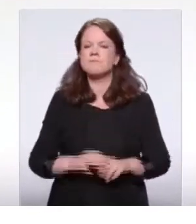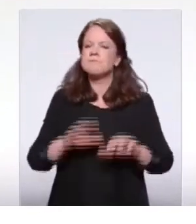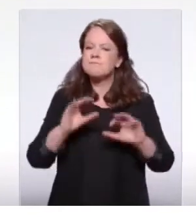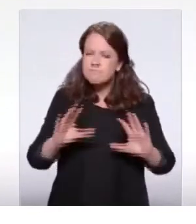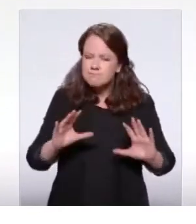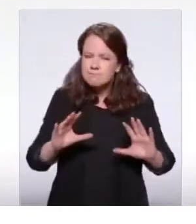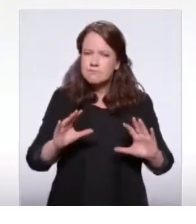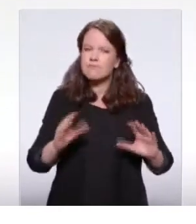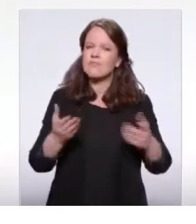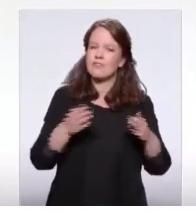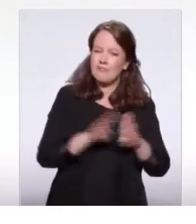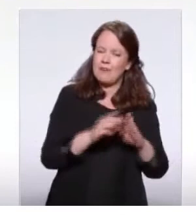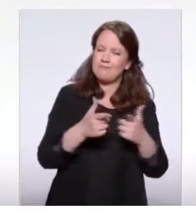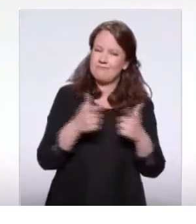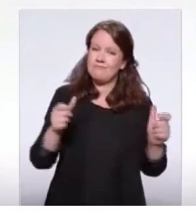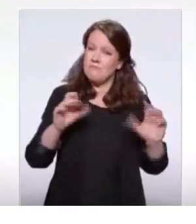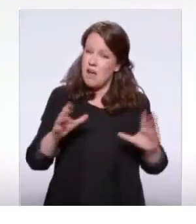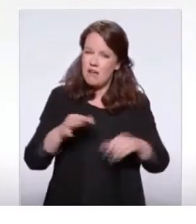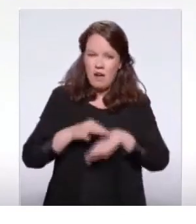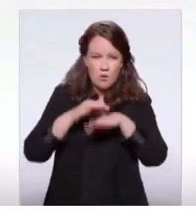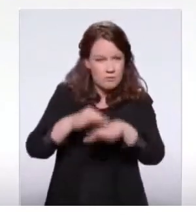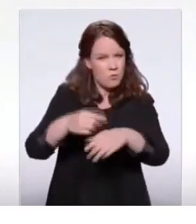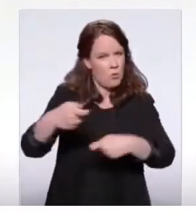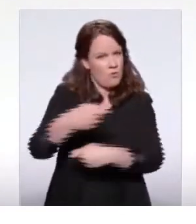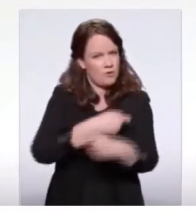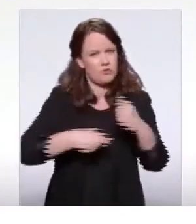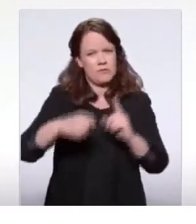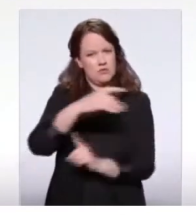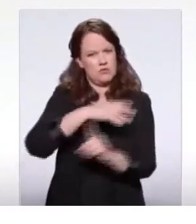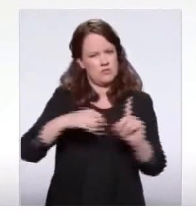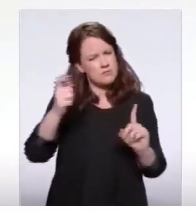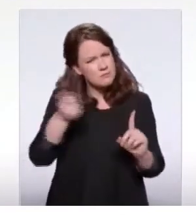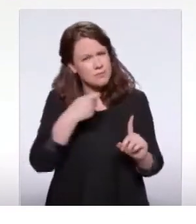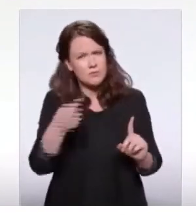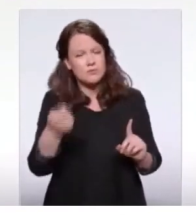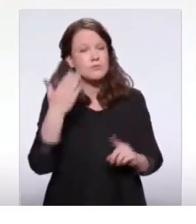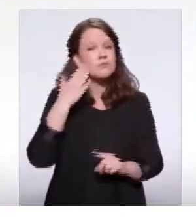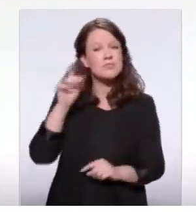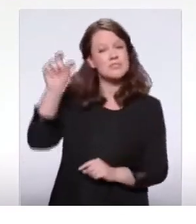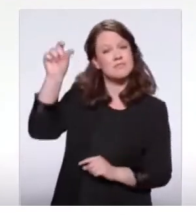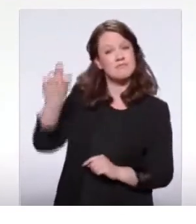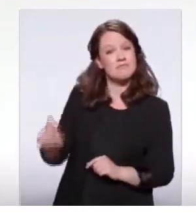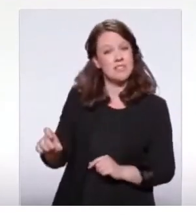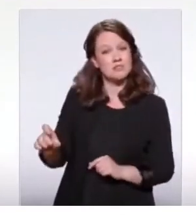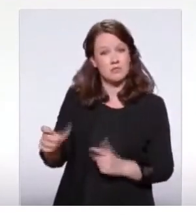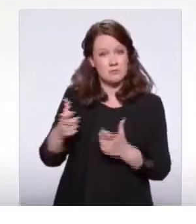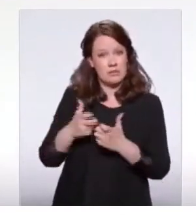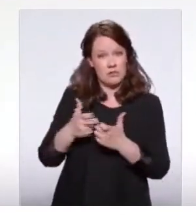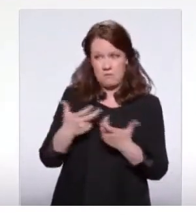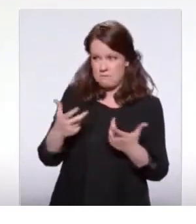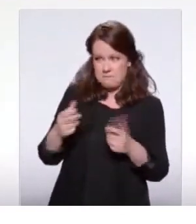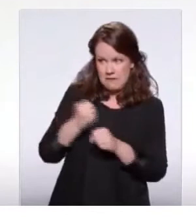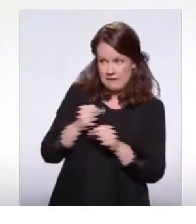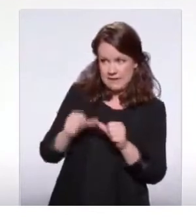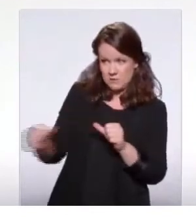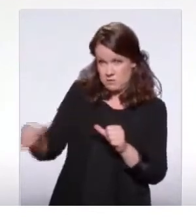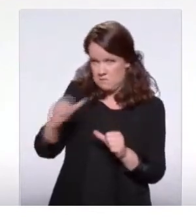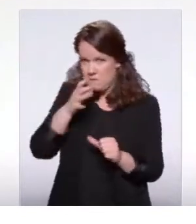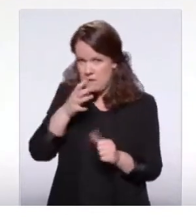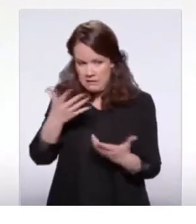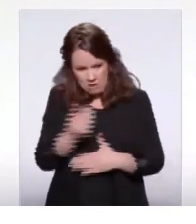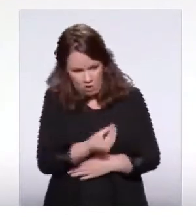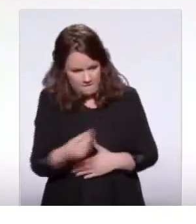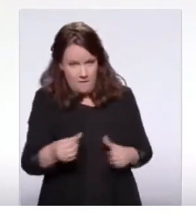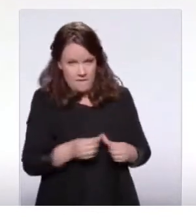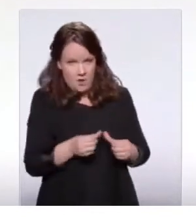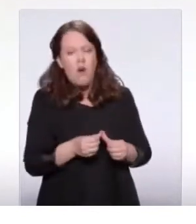rendez-vous. Les parents qui devront garder leurs enfants et ne peuvent pas télétravailler auront droit au chômage partiel. Et pour les